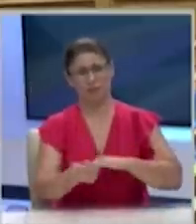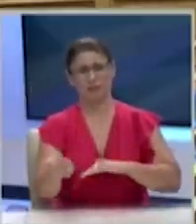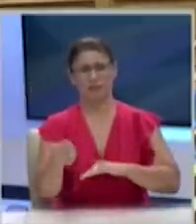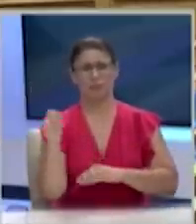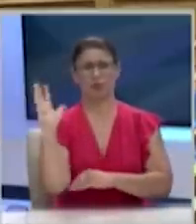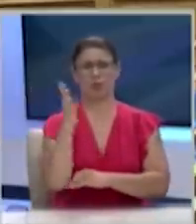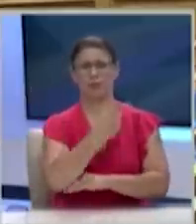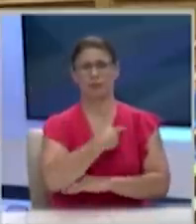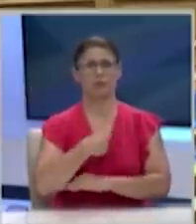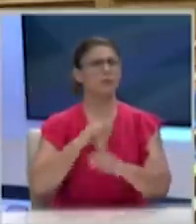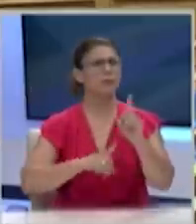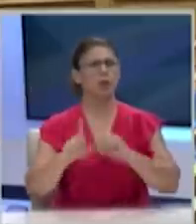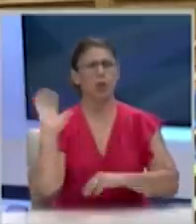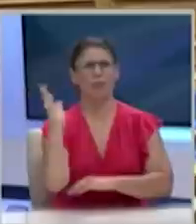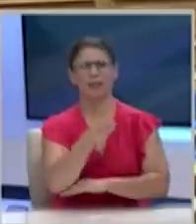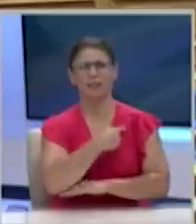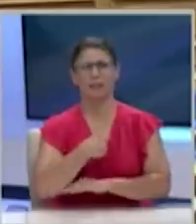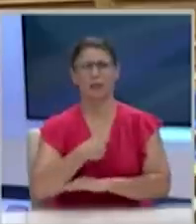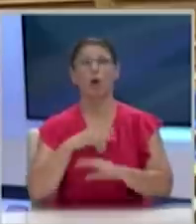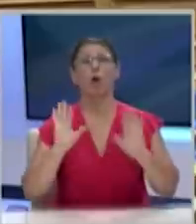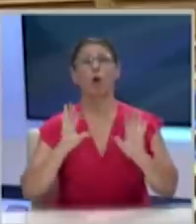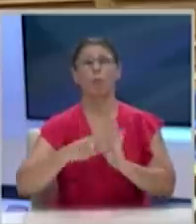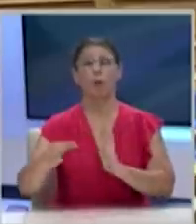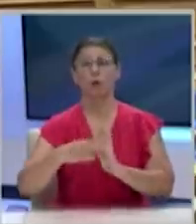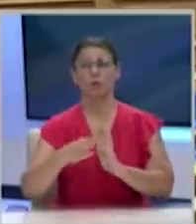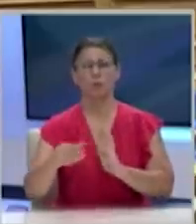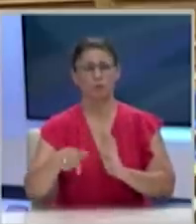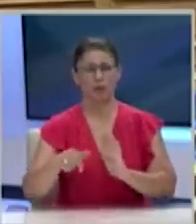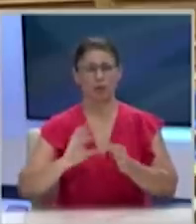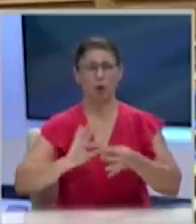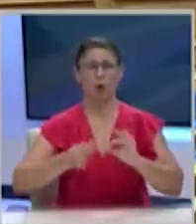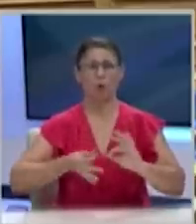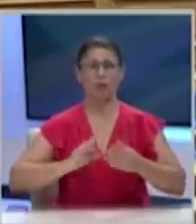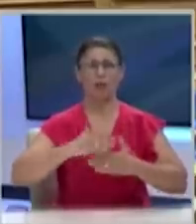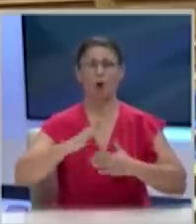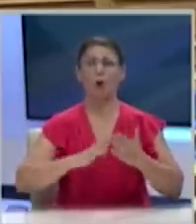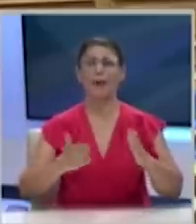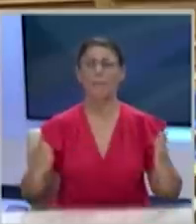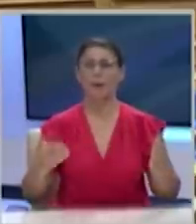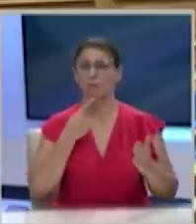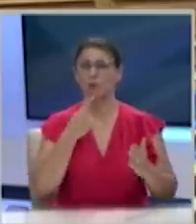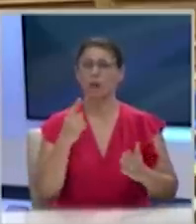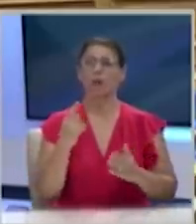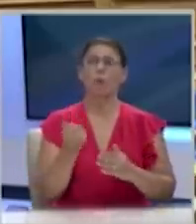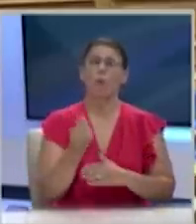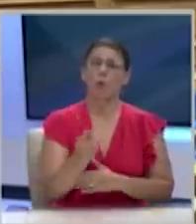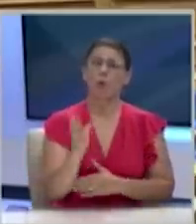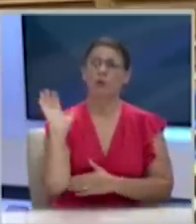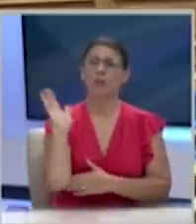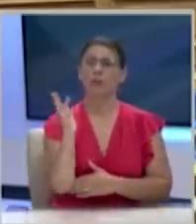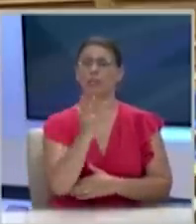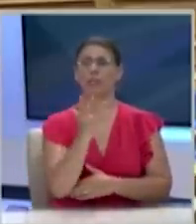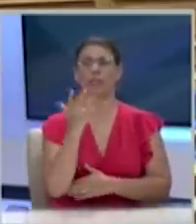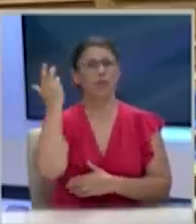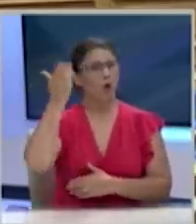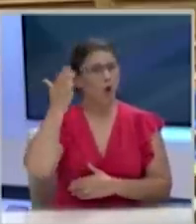δασαρχείο? Σε ποιο δασαρχείο? Χωρίς προσλήψεις? Υπάρχει εδώ οργανόγραμμα που λέει πόσοι χρειάζονται. Πόσοι δασολόγοι, πόσοι